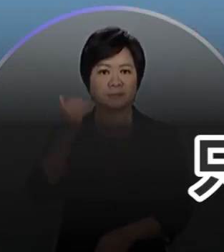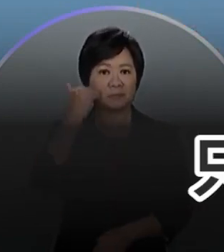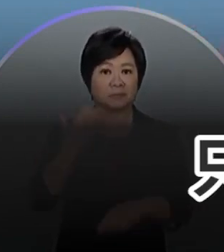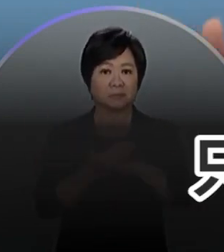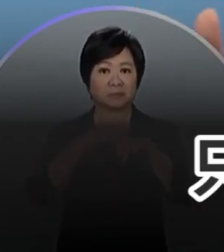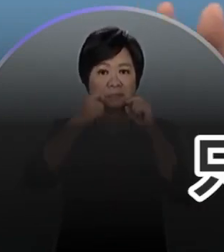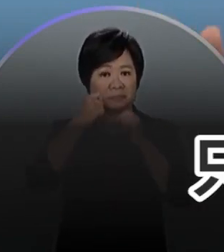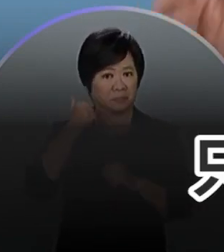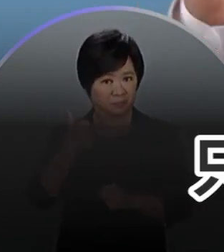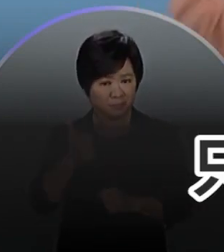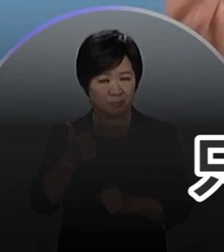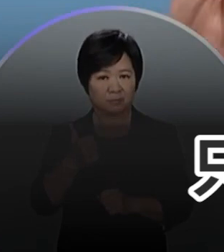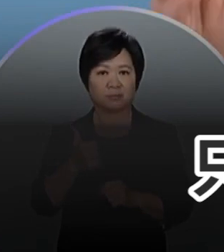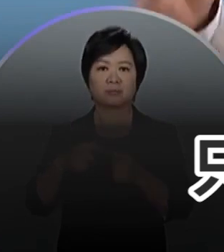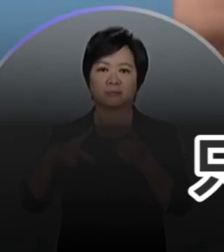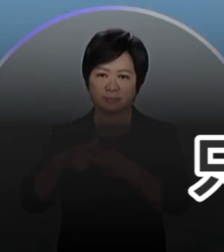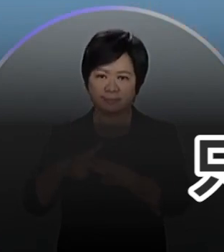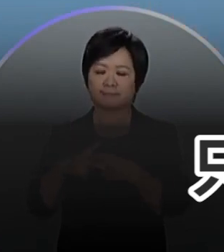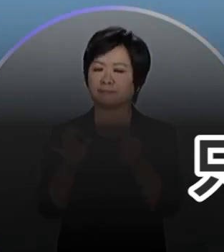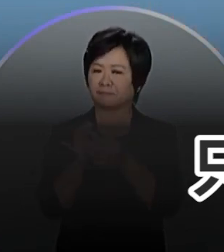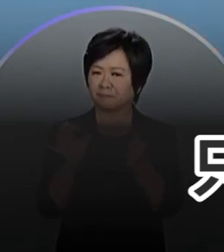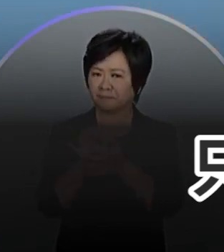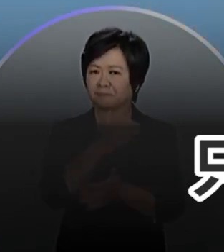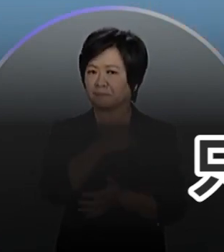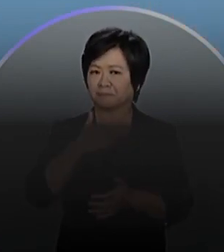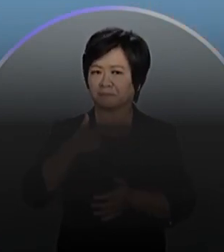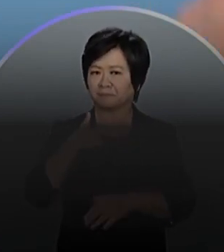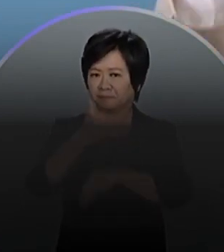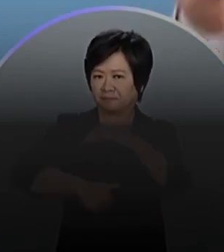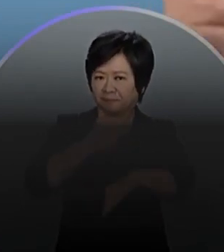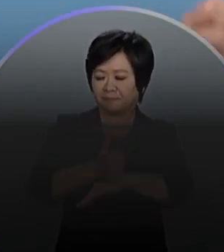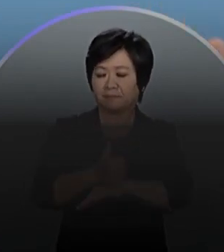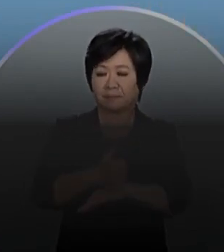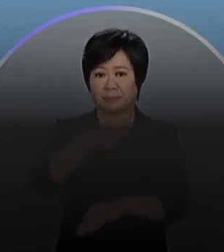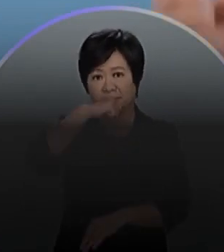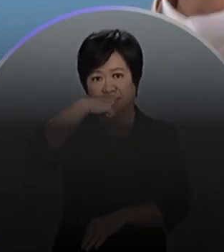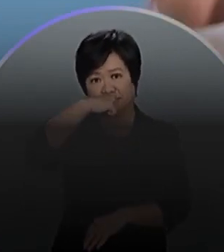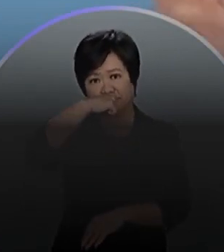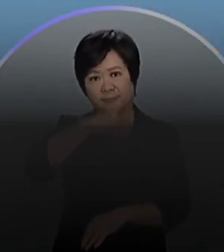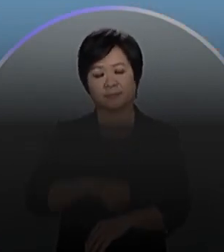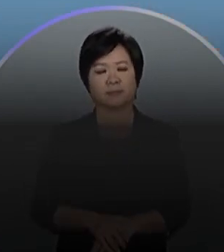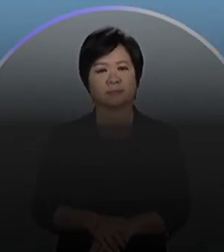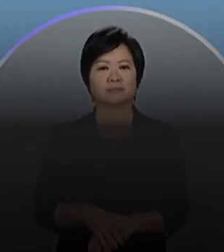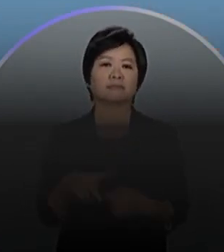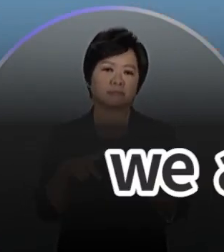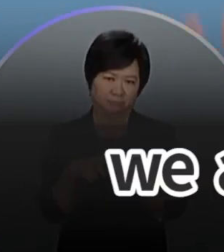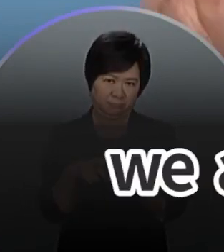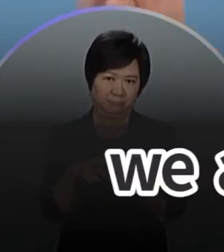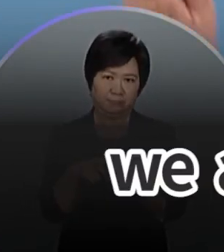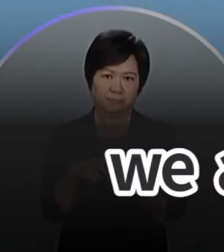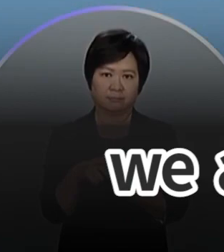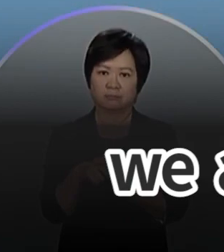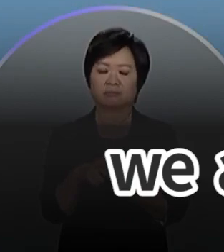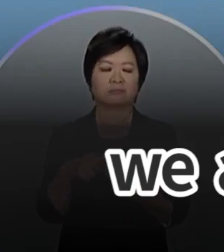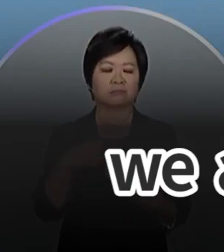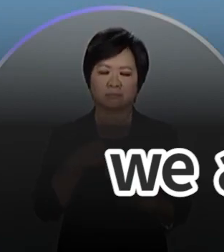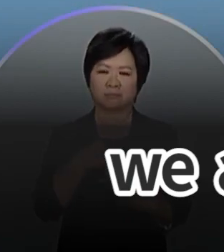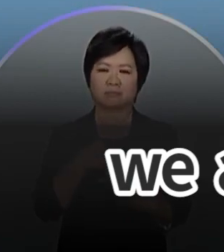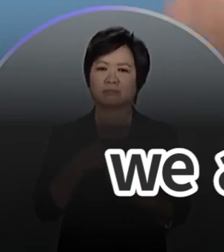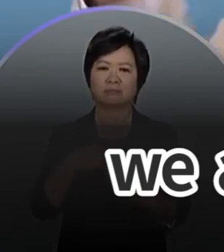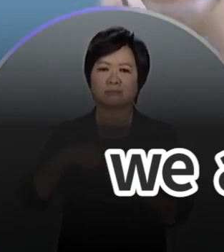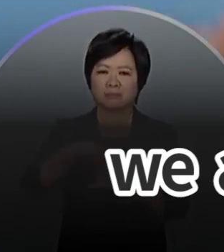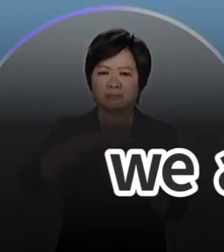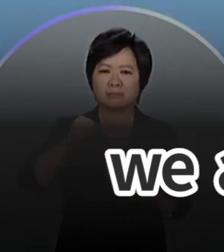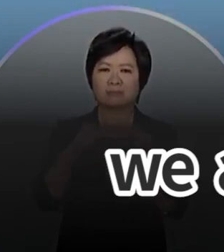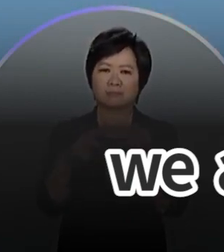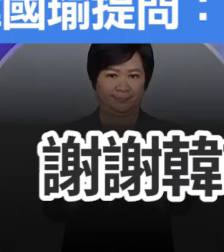好，小也能成大事。我们台湾虽然小， We are small but we